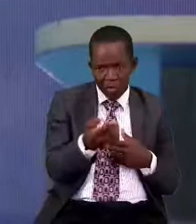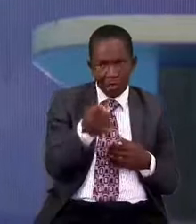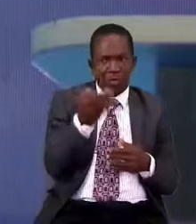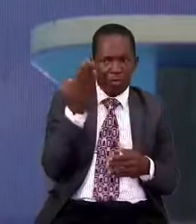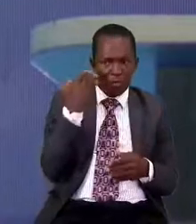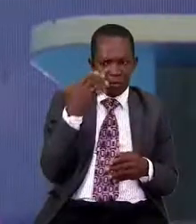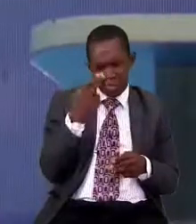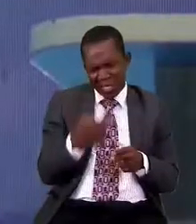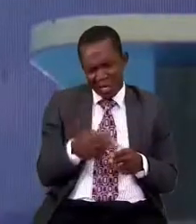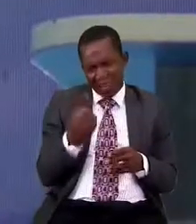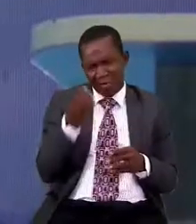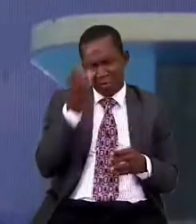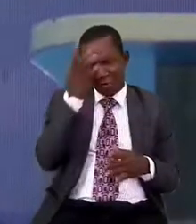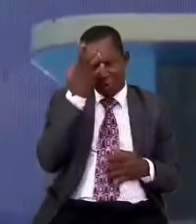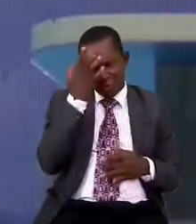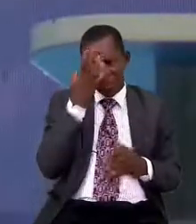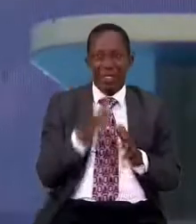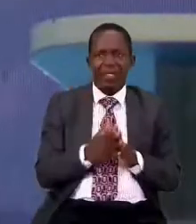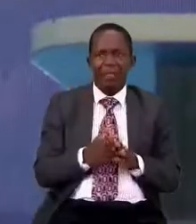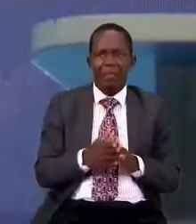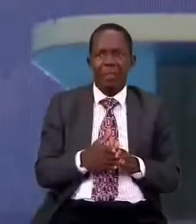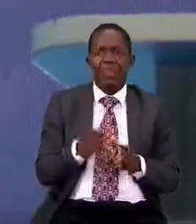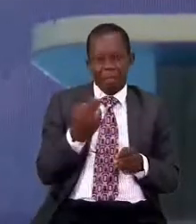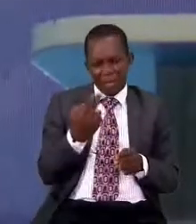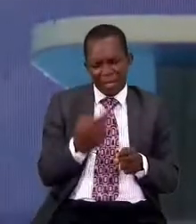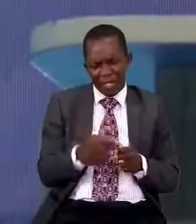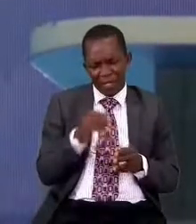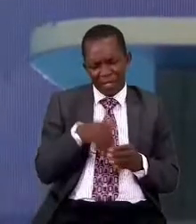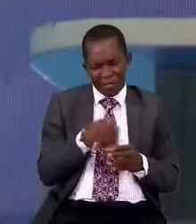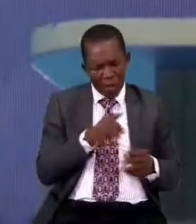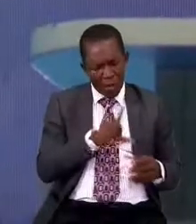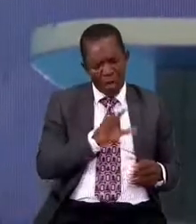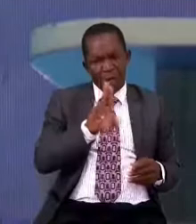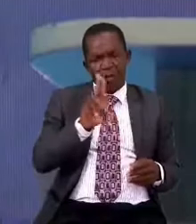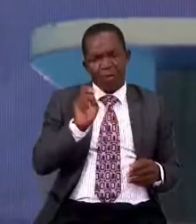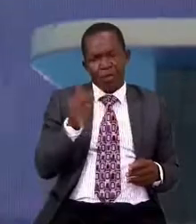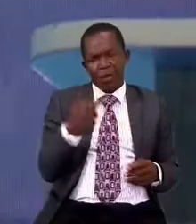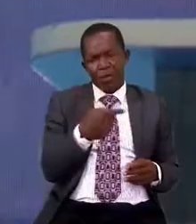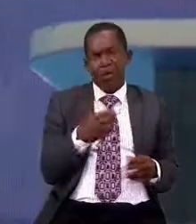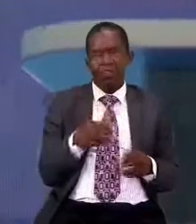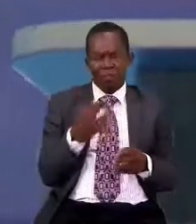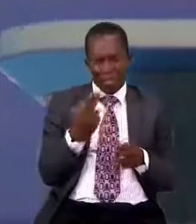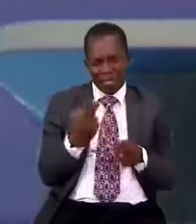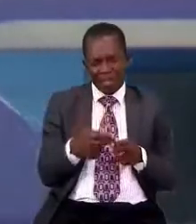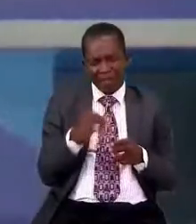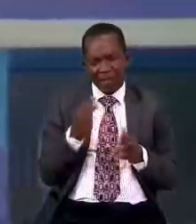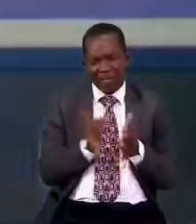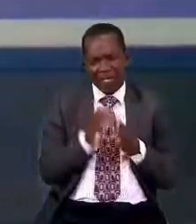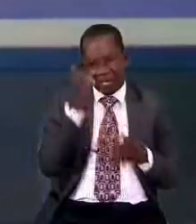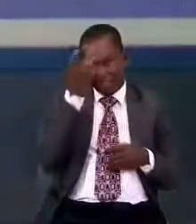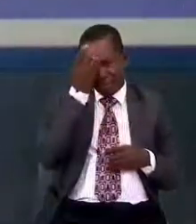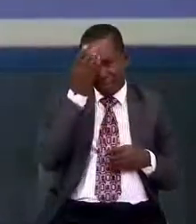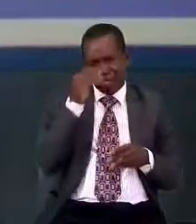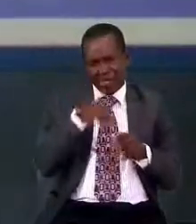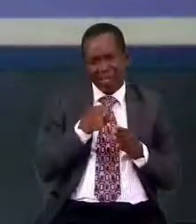poumons, le nom de la chose là, du mal là dans ta voix, dans le nom de la chose là qui couvre ta